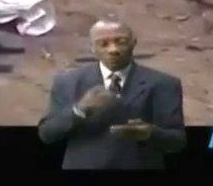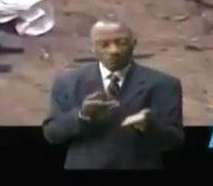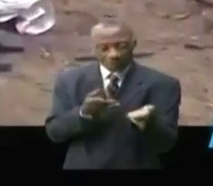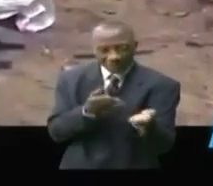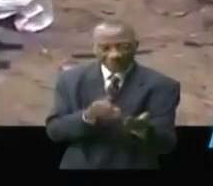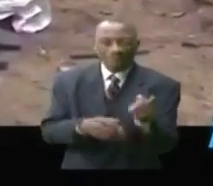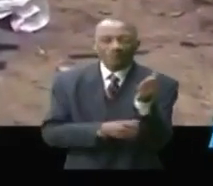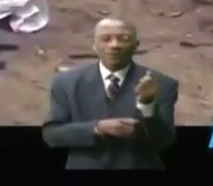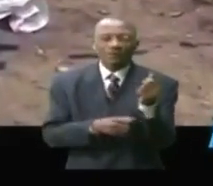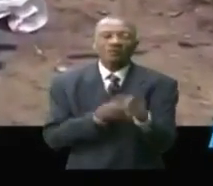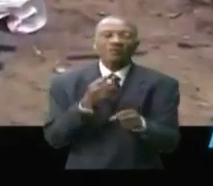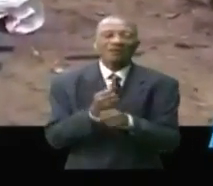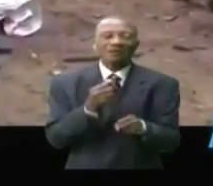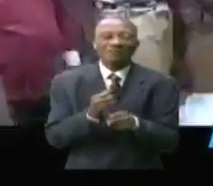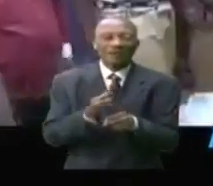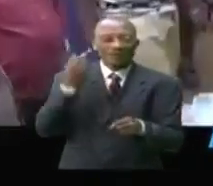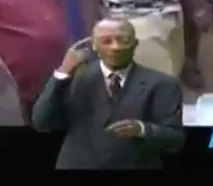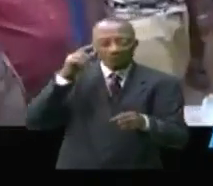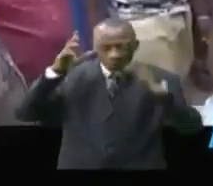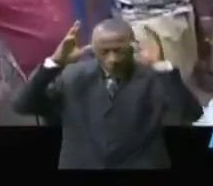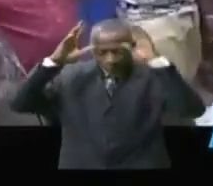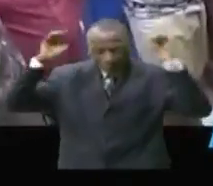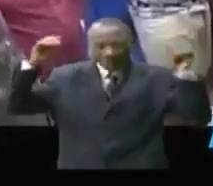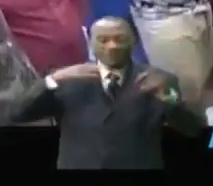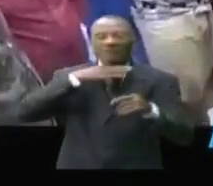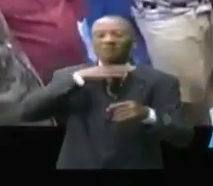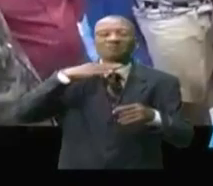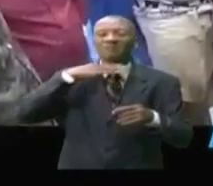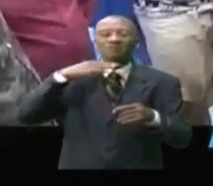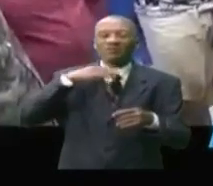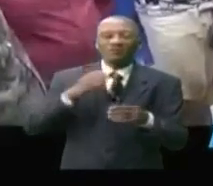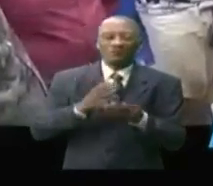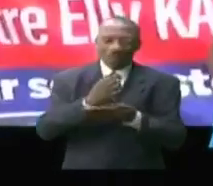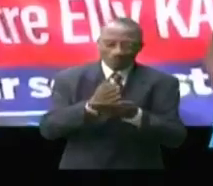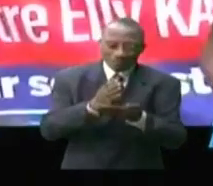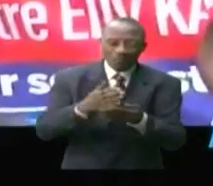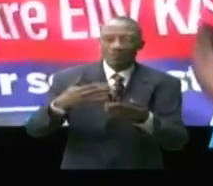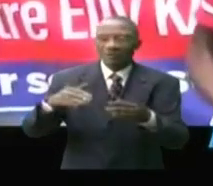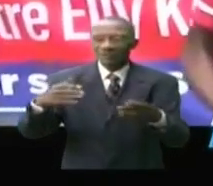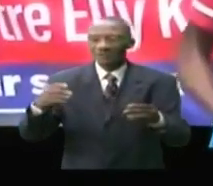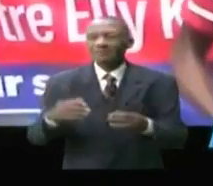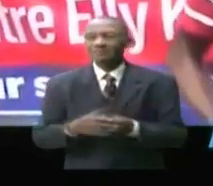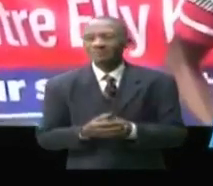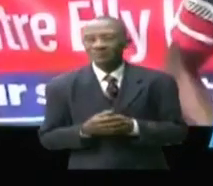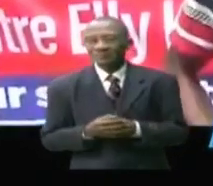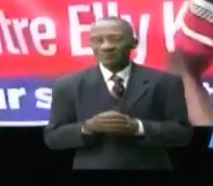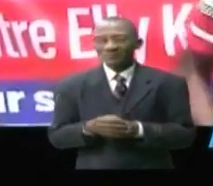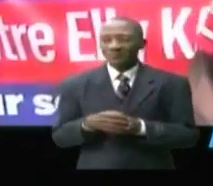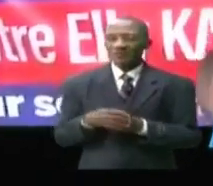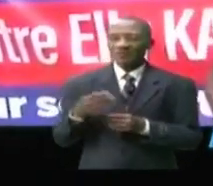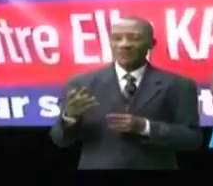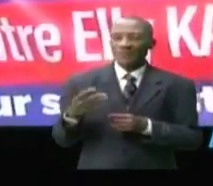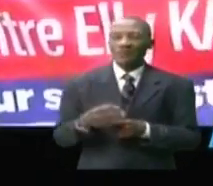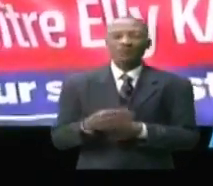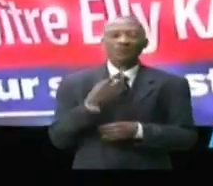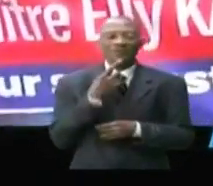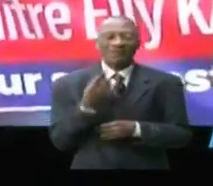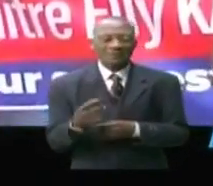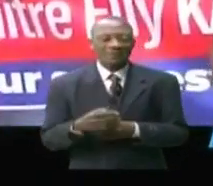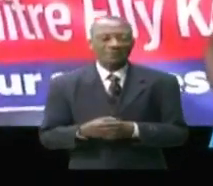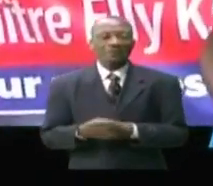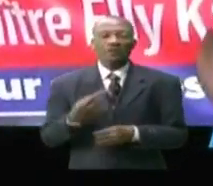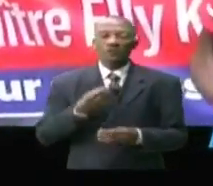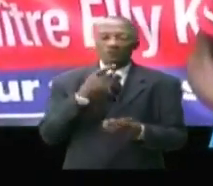les bénéficiaires. Ainsi, ils remercient leurs bienfaiteurs. Grand merci à Maître Eli Kayembe. Que Dieu le